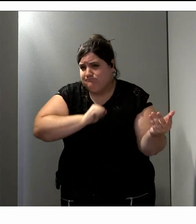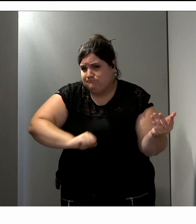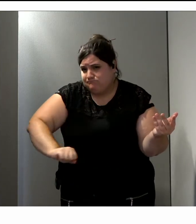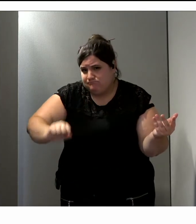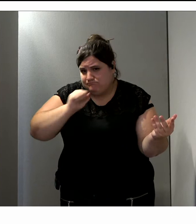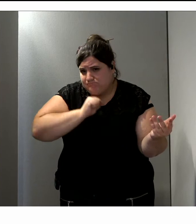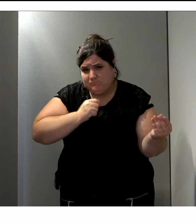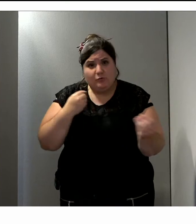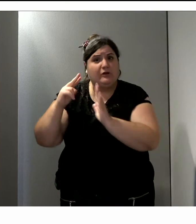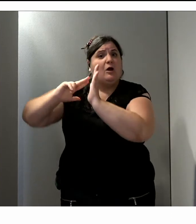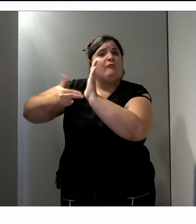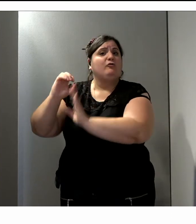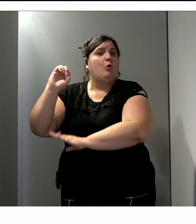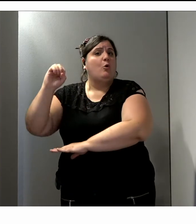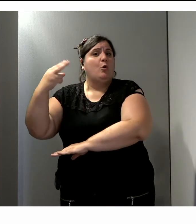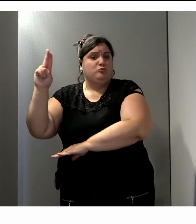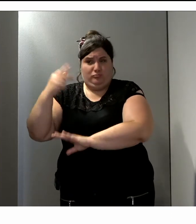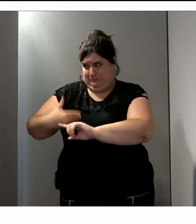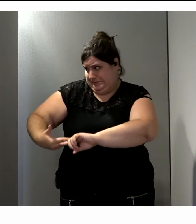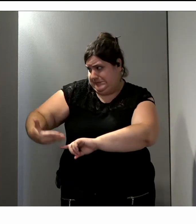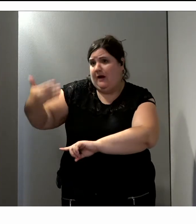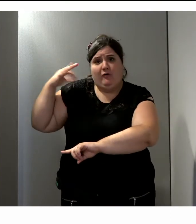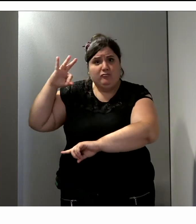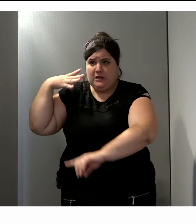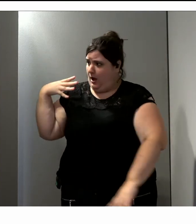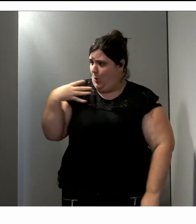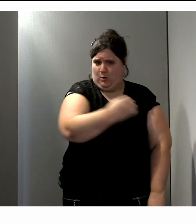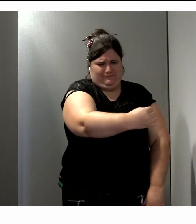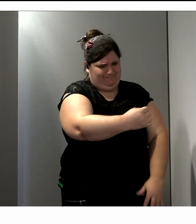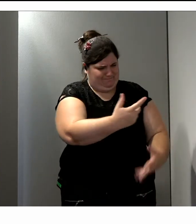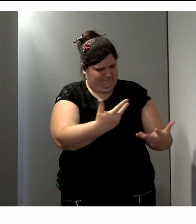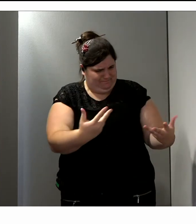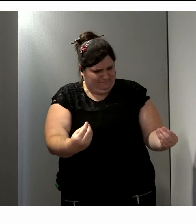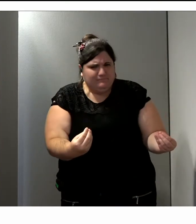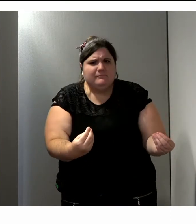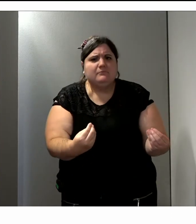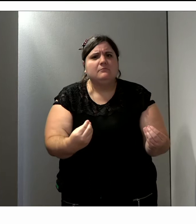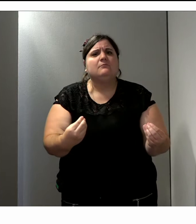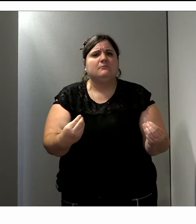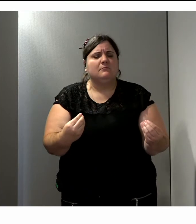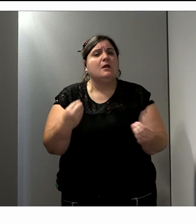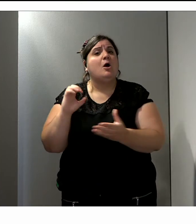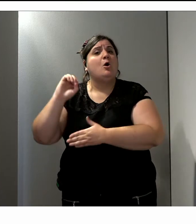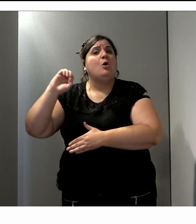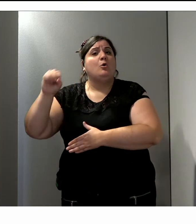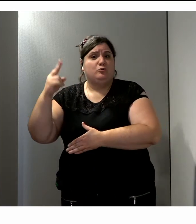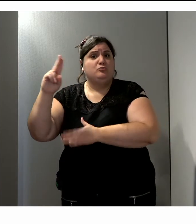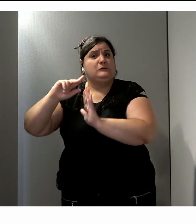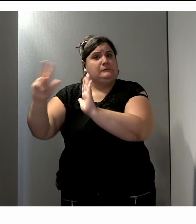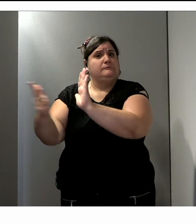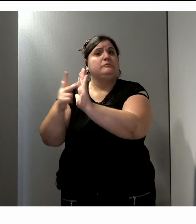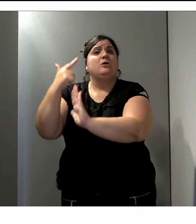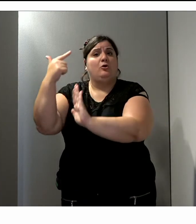date avant la convention qui a été adoptée, la convention de l'ONU qui a été adoptée à New York en 2006